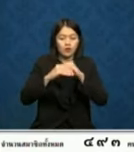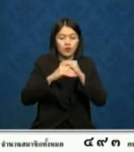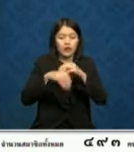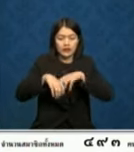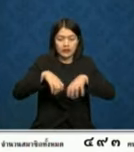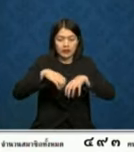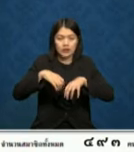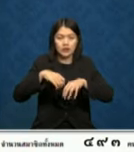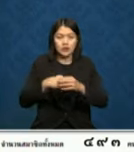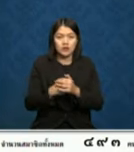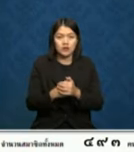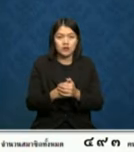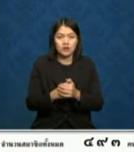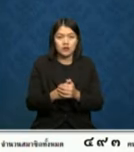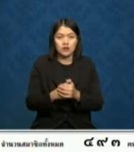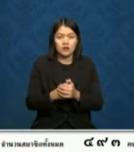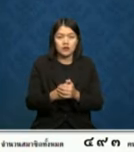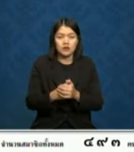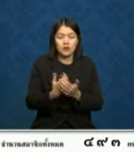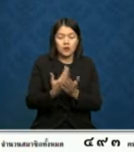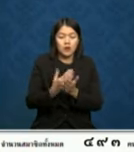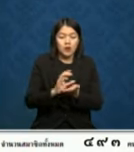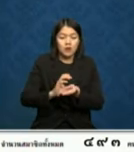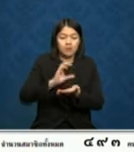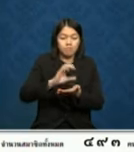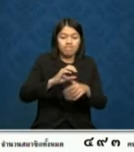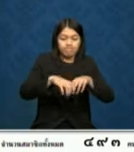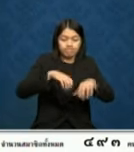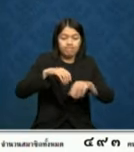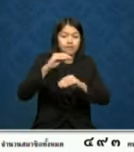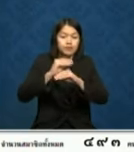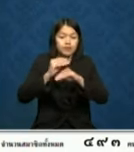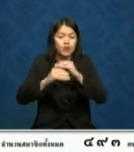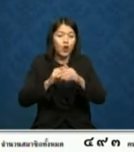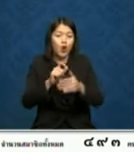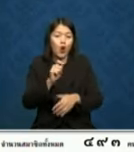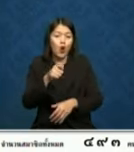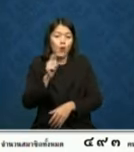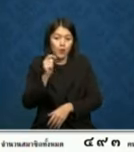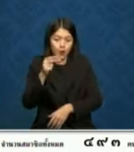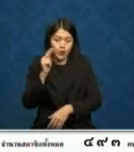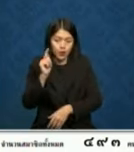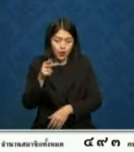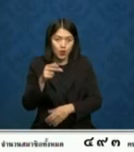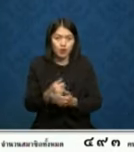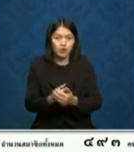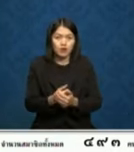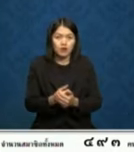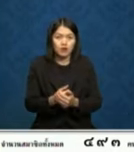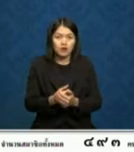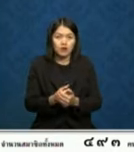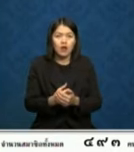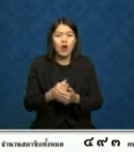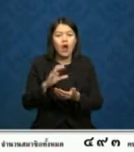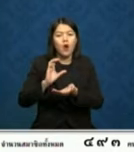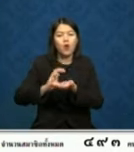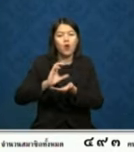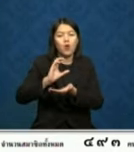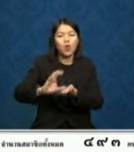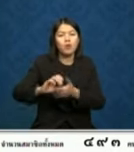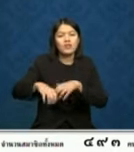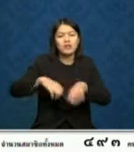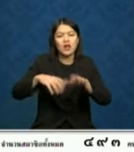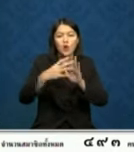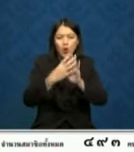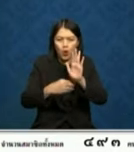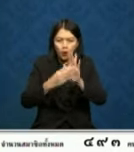ตั้งที่ถูกจัดภายใต้งบประมาณที่ได้รับในแต่ละอปทมีแต่การใช้มีแต่การใช้งบประมาณไปสำหรับการจัด